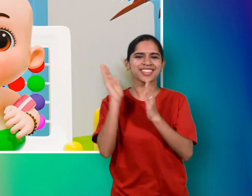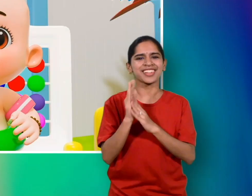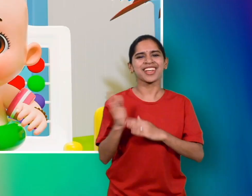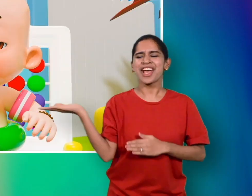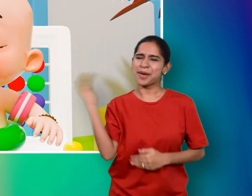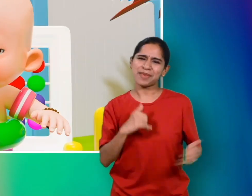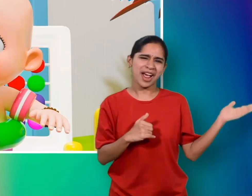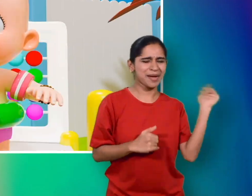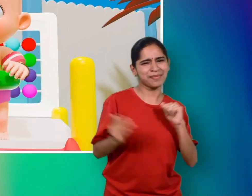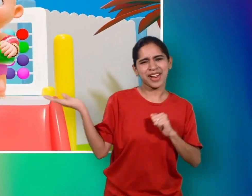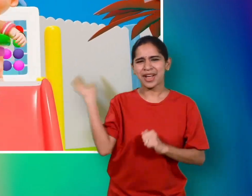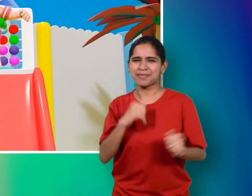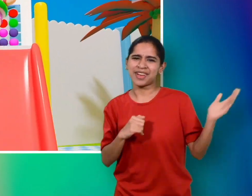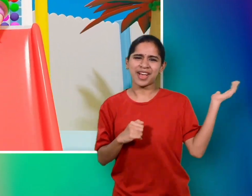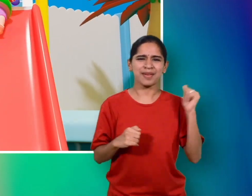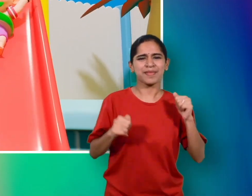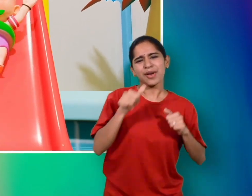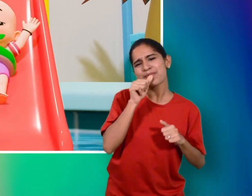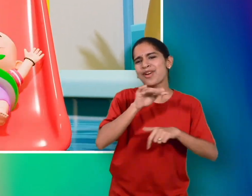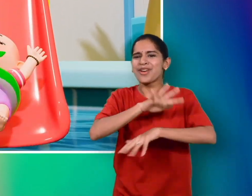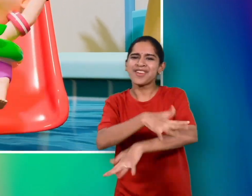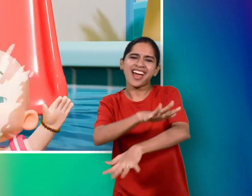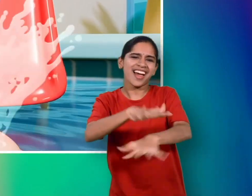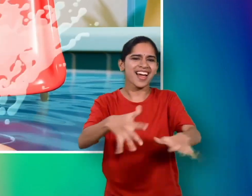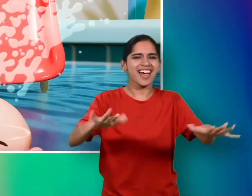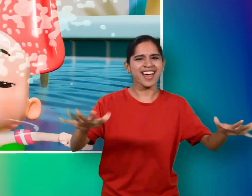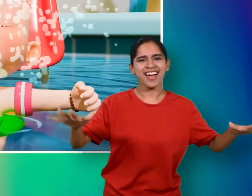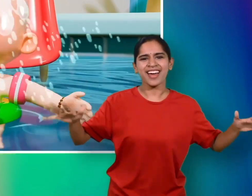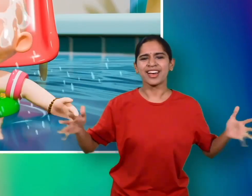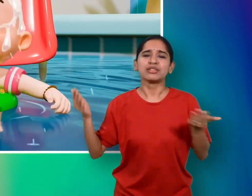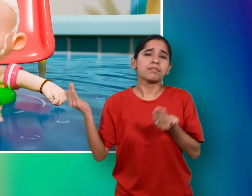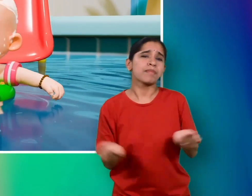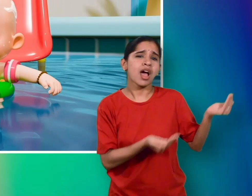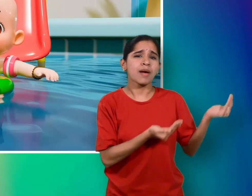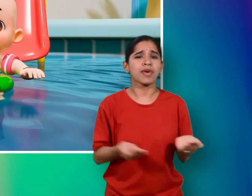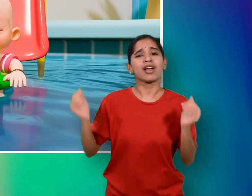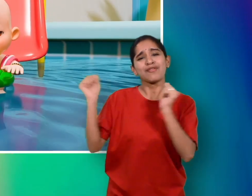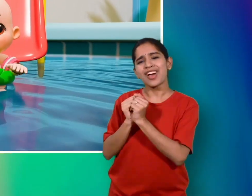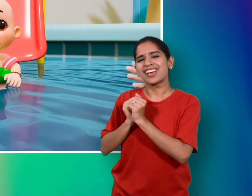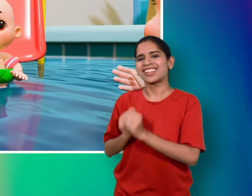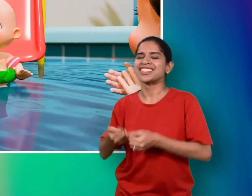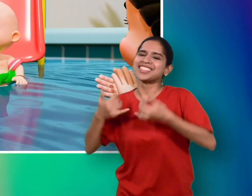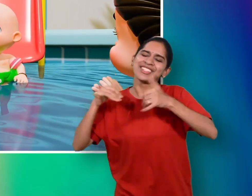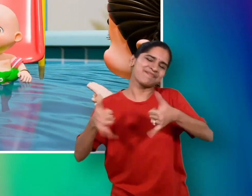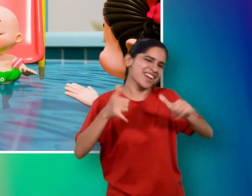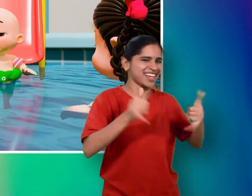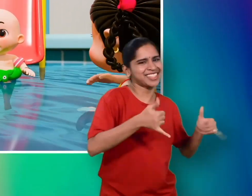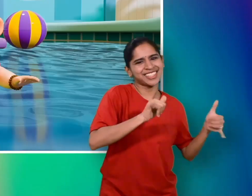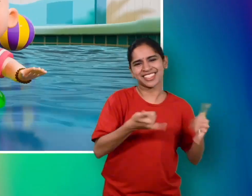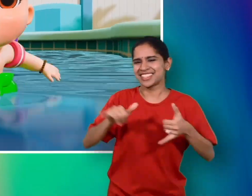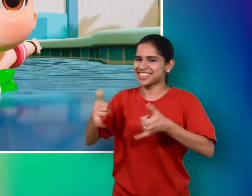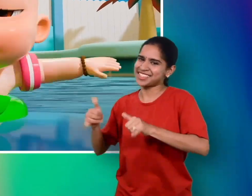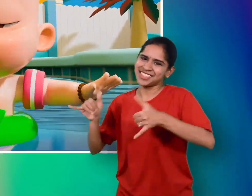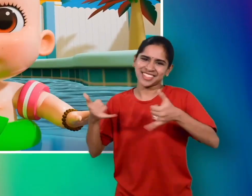चलो चले चलो चले तैरने, बेबी के संग बेबी के संग